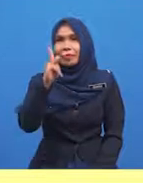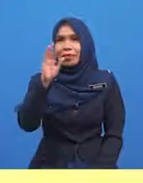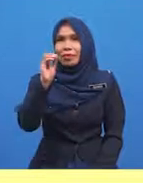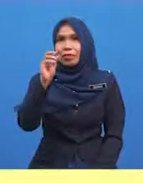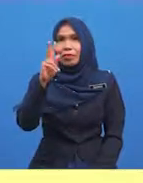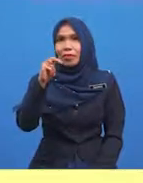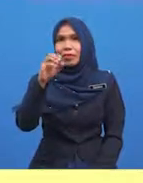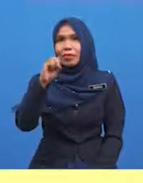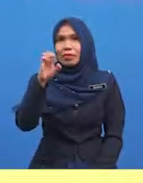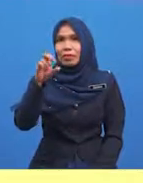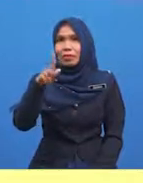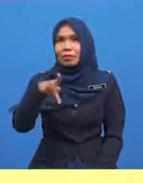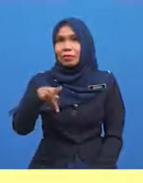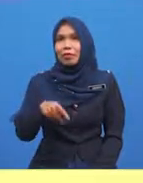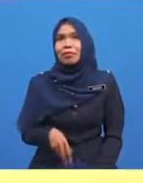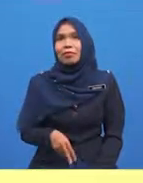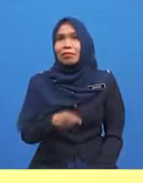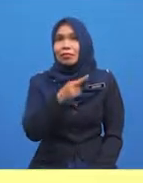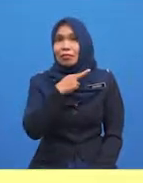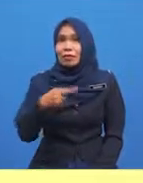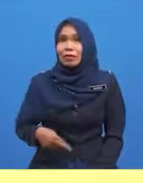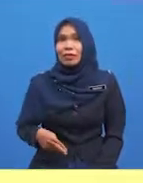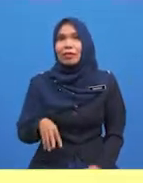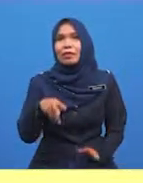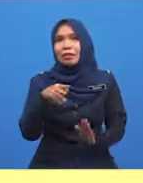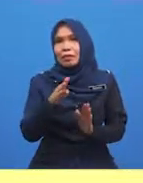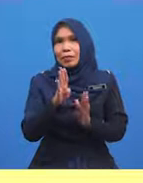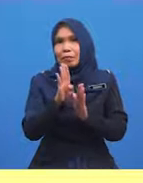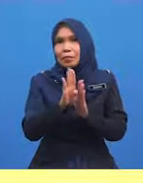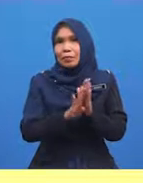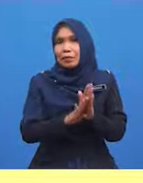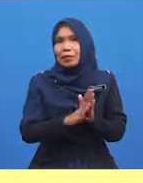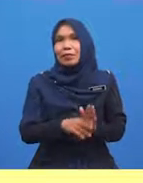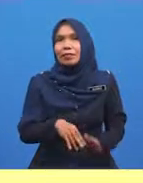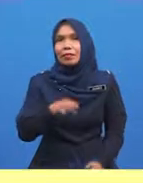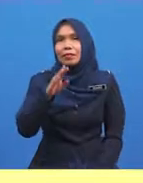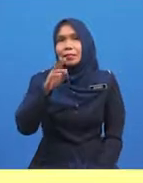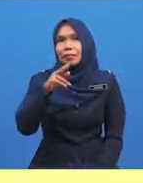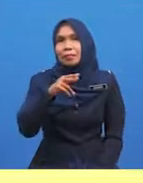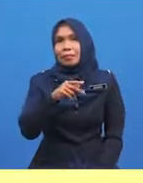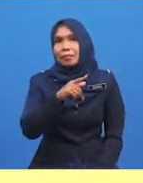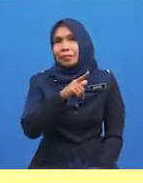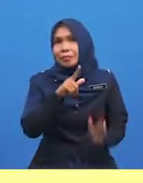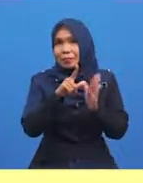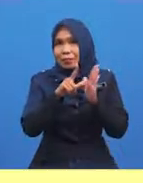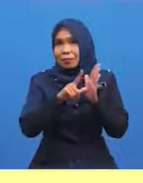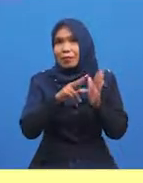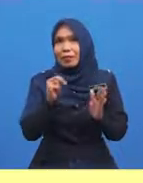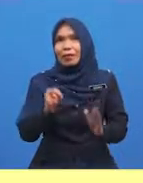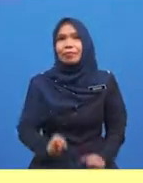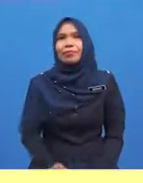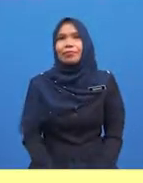Berperlembagaan, tugas dan tanggungjawab Yang di-Pertuan Agong dan konsep